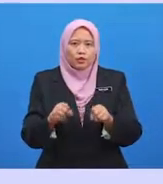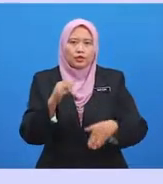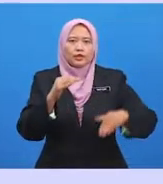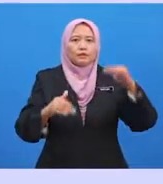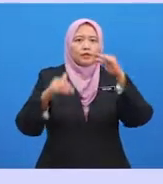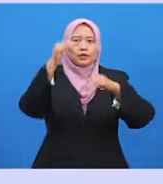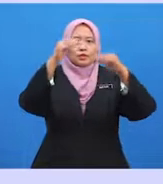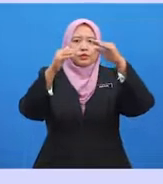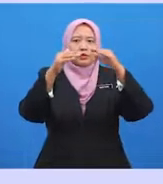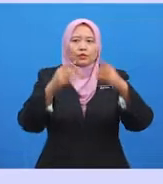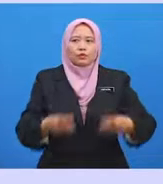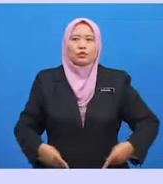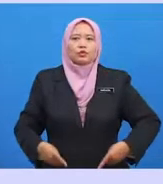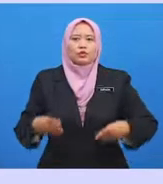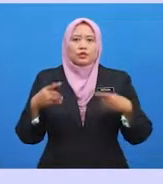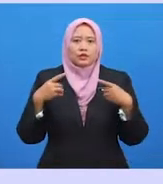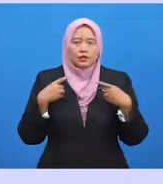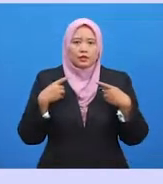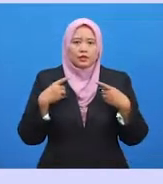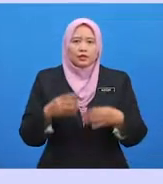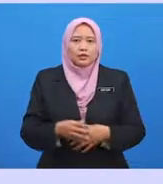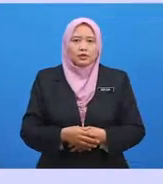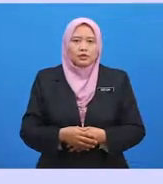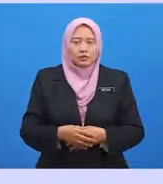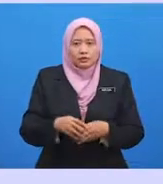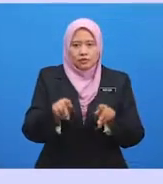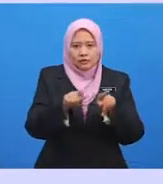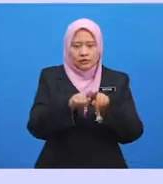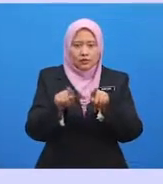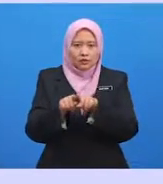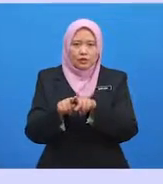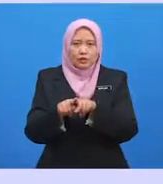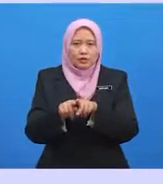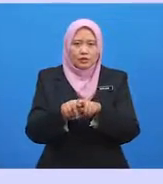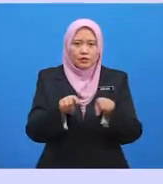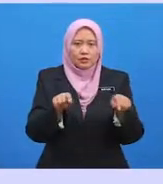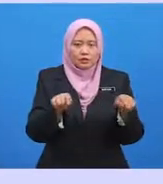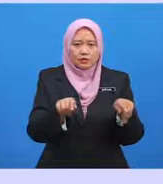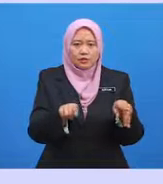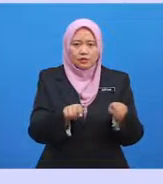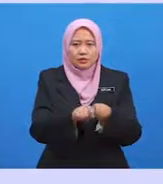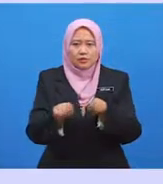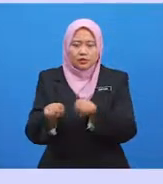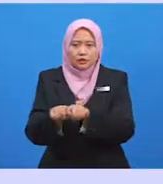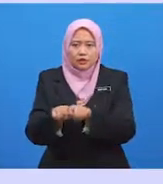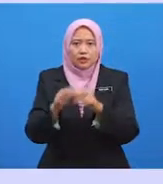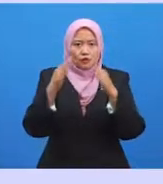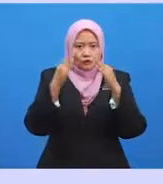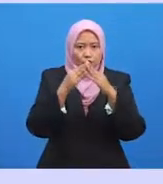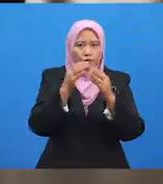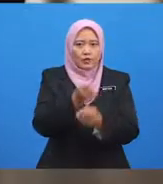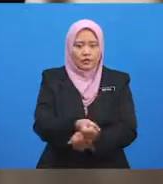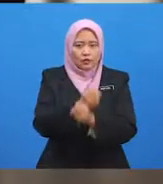seperti rumah sewa atau kedai hasil sewaan boleh digunakan untuk Pembangunan Umat